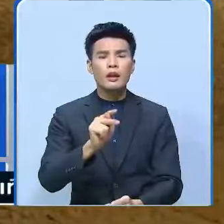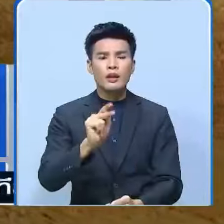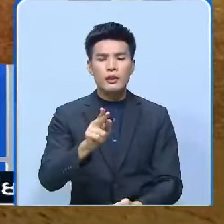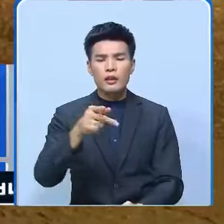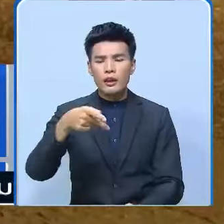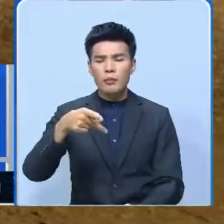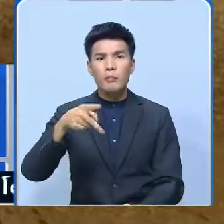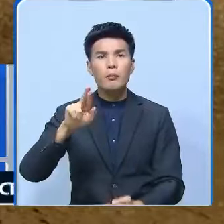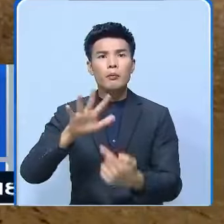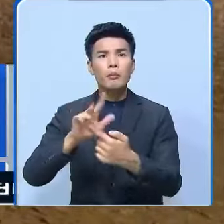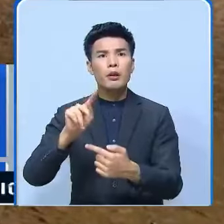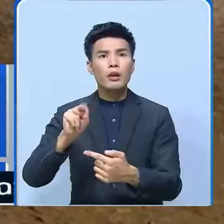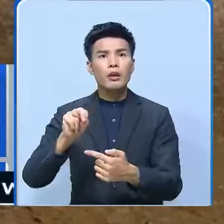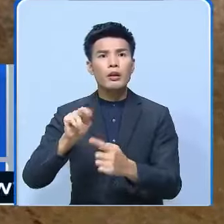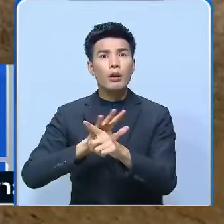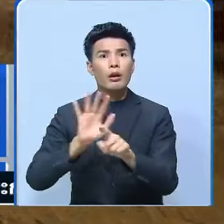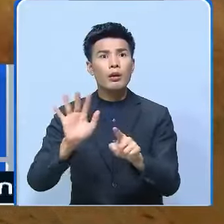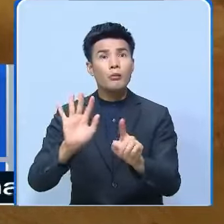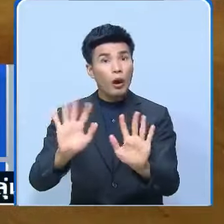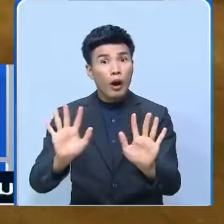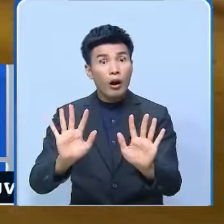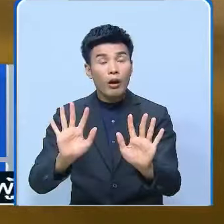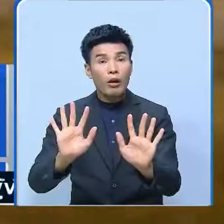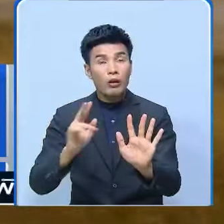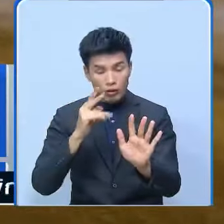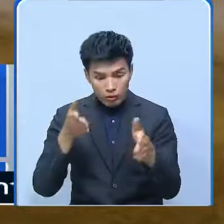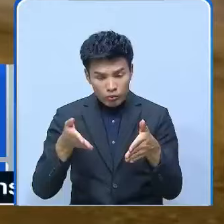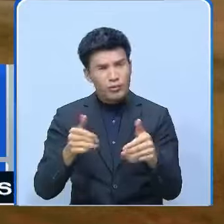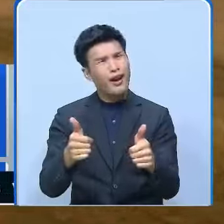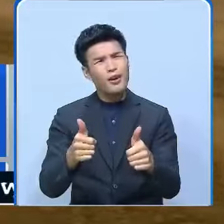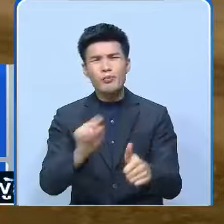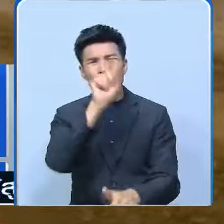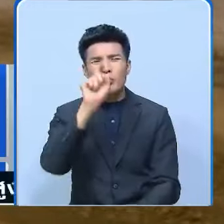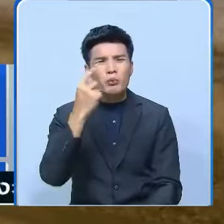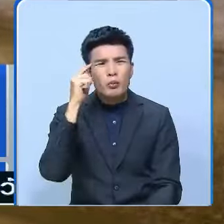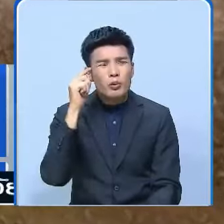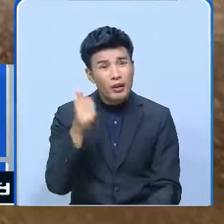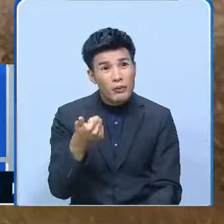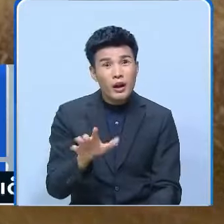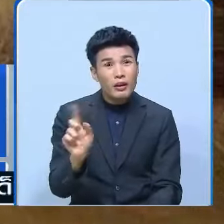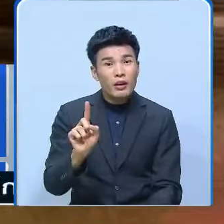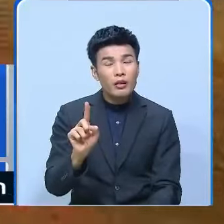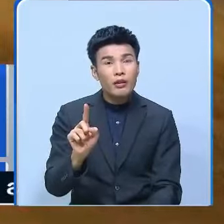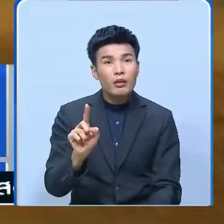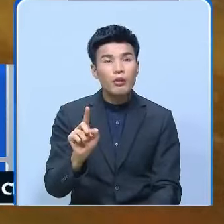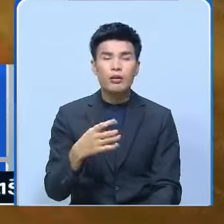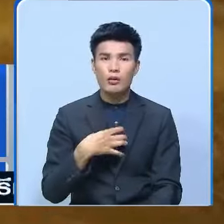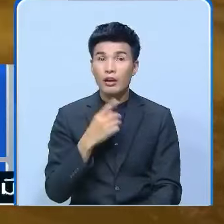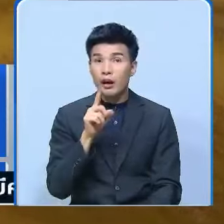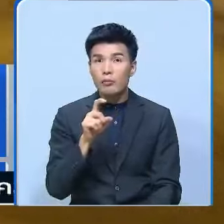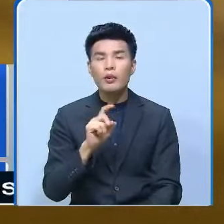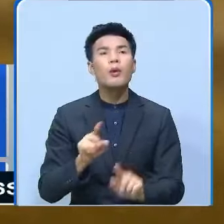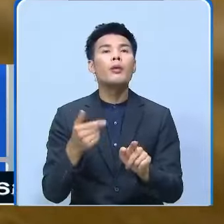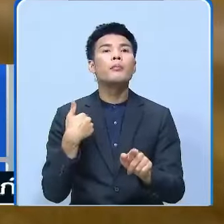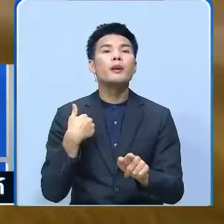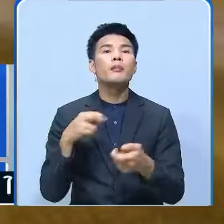และเห็นช่องทางด่วนด้วยแต่ช่องทางด่วนเนี่ยเห็นไปกันเป็นกลุ่มอาจจะได้ก็ได้ผมก็ไม่รู้เหมือนกันเดี๋ยวต้องรอไขความกระจ่างแต่ไม่ได้มาเกิดเหตุไง